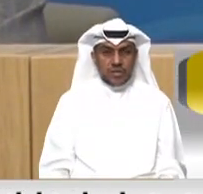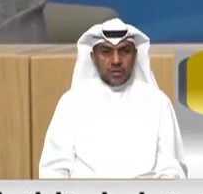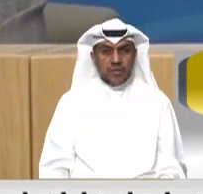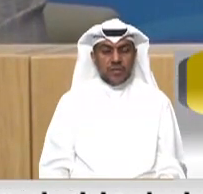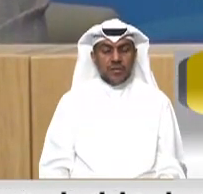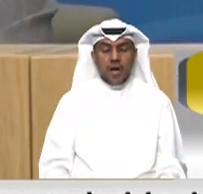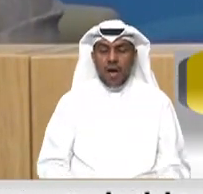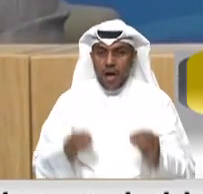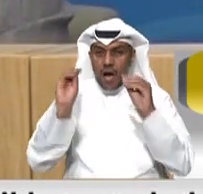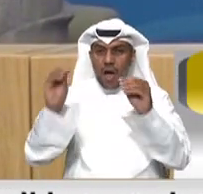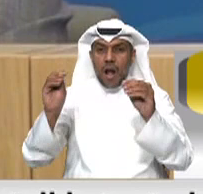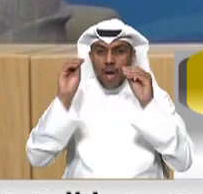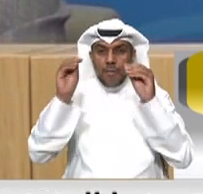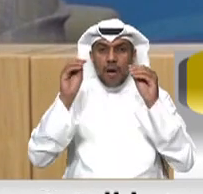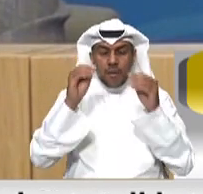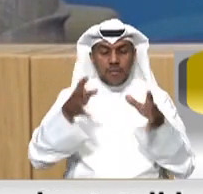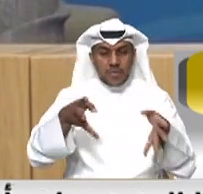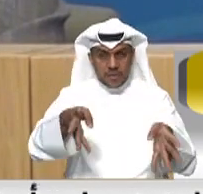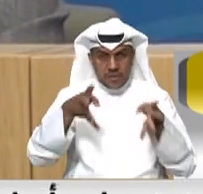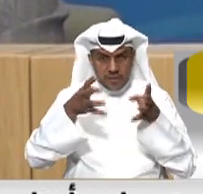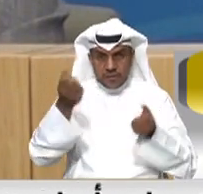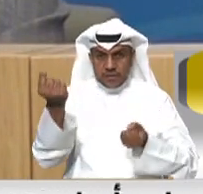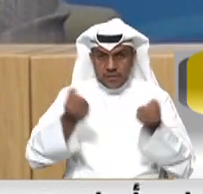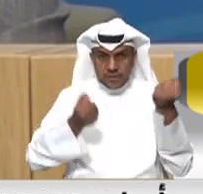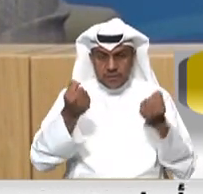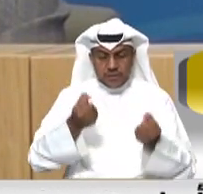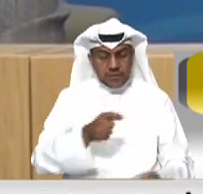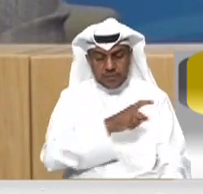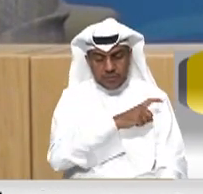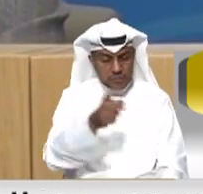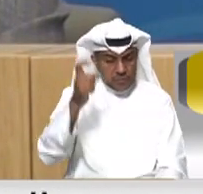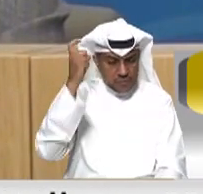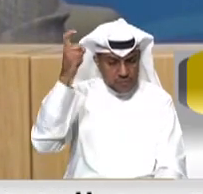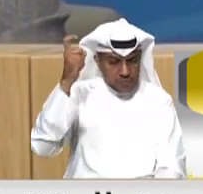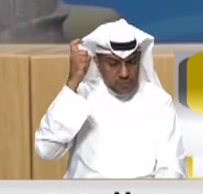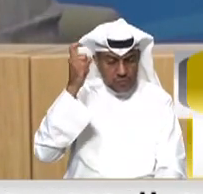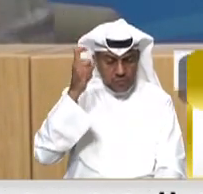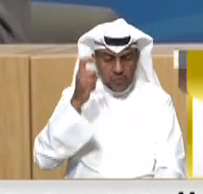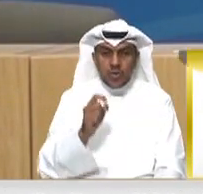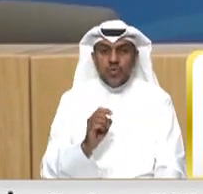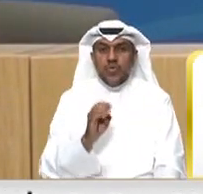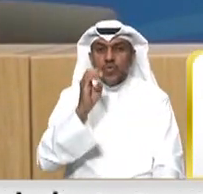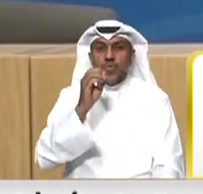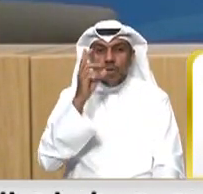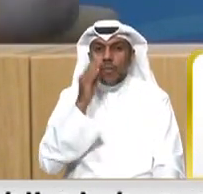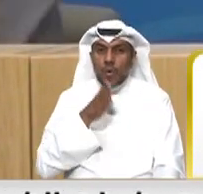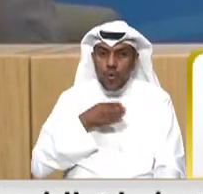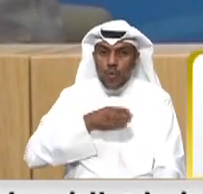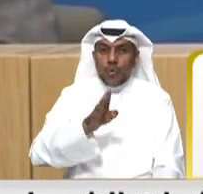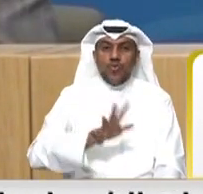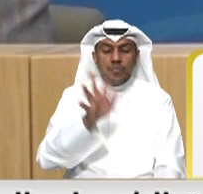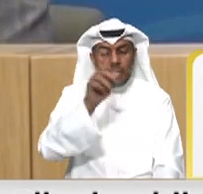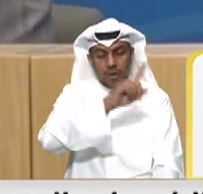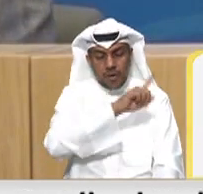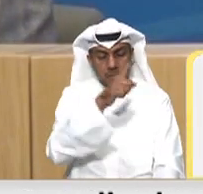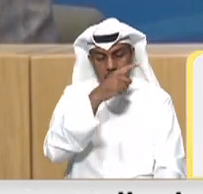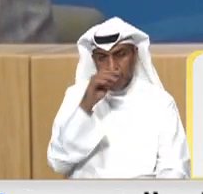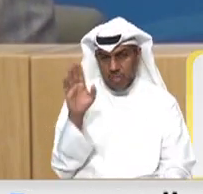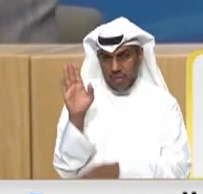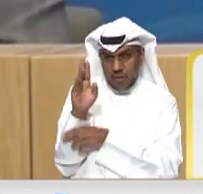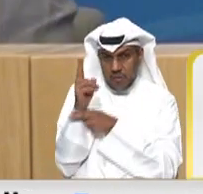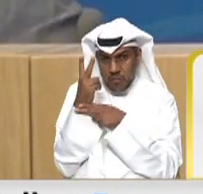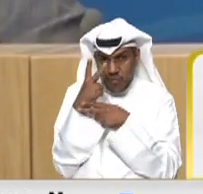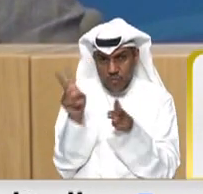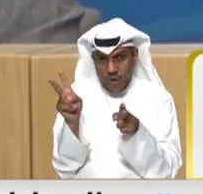كلما طلبنا عبور قافلة من الجنوب إلى الشمال يواجه مطلبنا بالرفض بشكل منهجي، وعندما يمنح الإذن إلى مكان آخر في